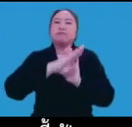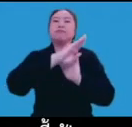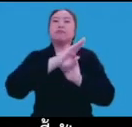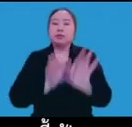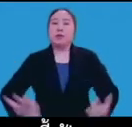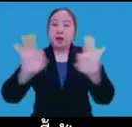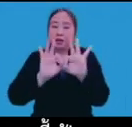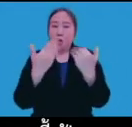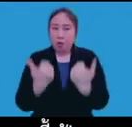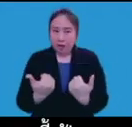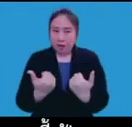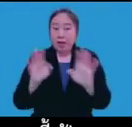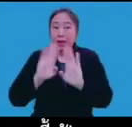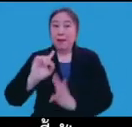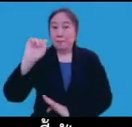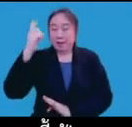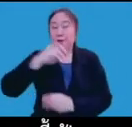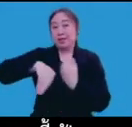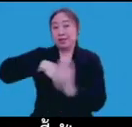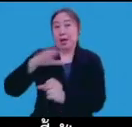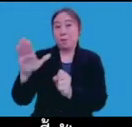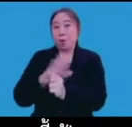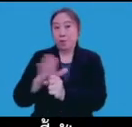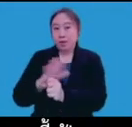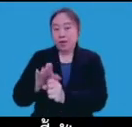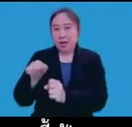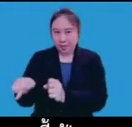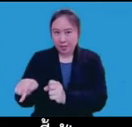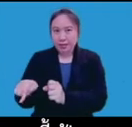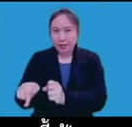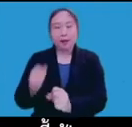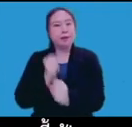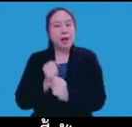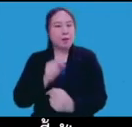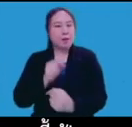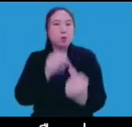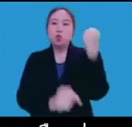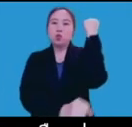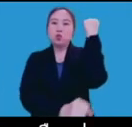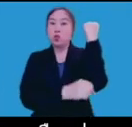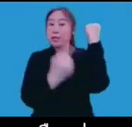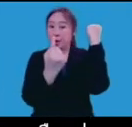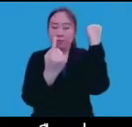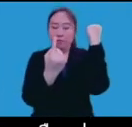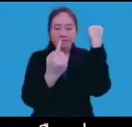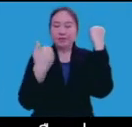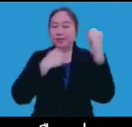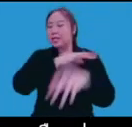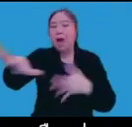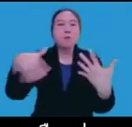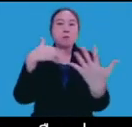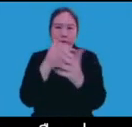ราะว่าหลักทฤษฎีใหม่หรือหลักปรัชญาของเกียรติพอเพียงนะคะไม่ได้ทำเฉพาะคนจนเท่านั้นสามารถทำกับทุก